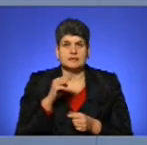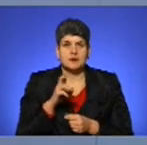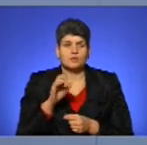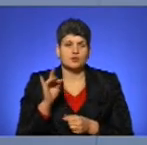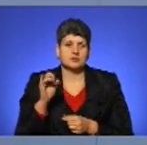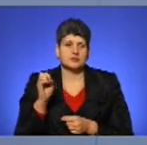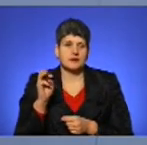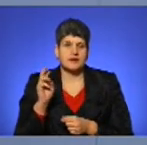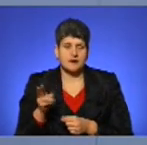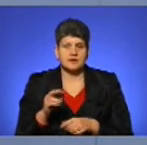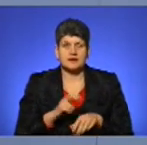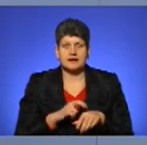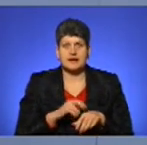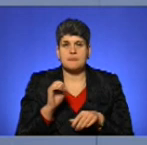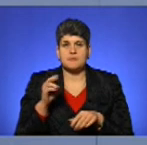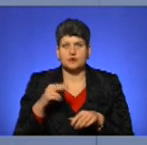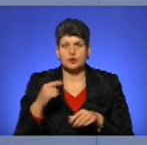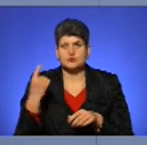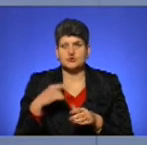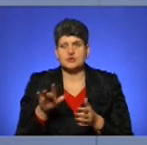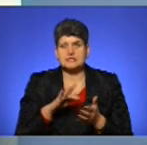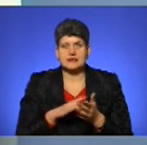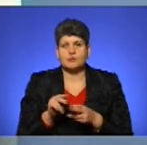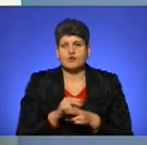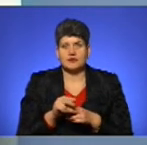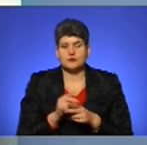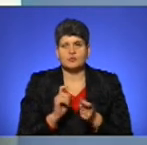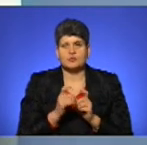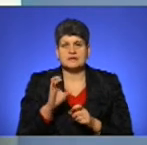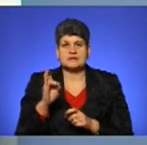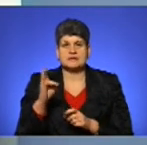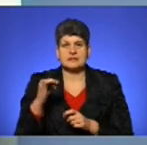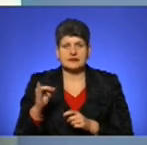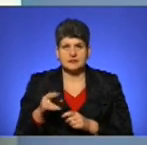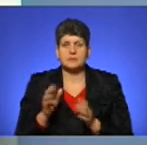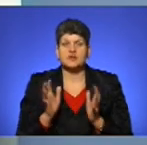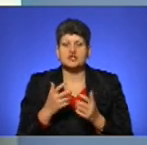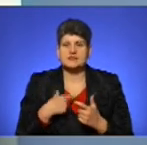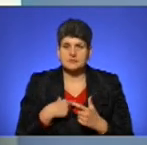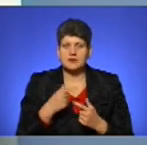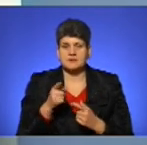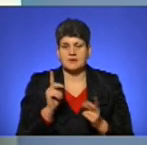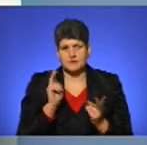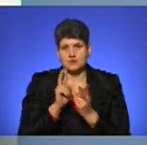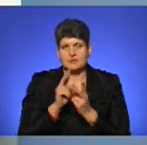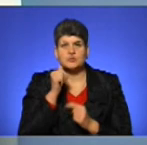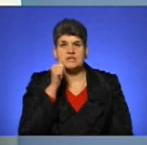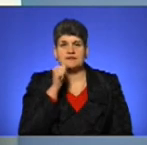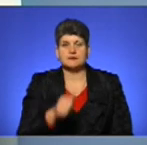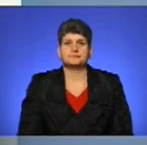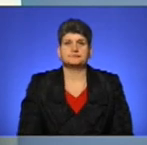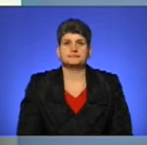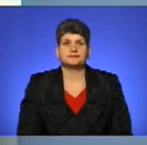Буртняк, лікар-епідеміолог обласного центру профілактики та боротьби зі СНІДом. Бережіть себе, і ми з вами зустрінемось завтра.